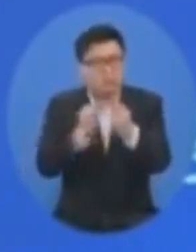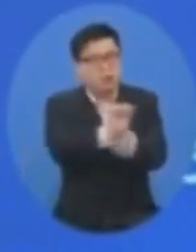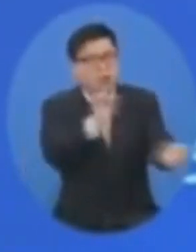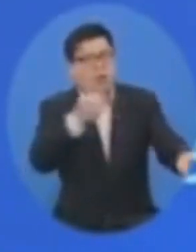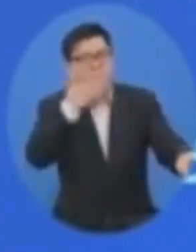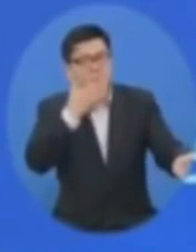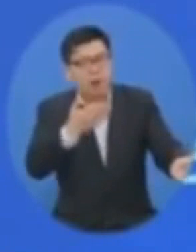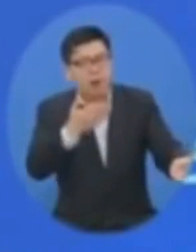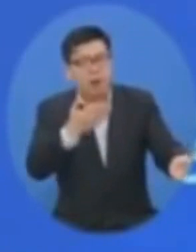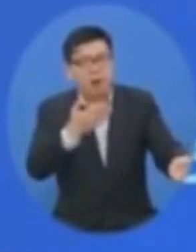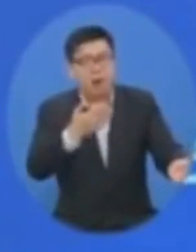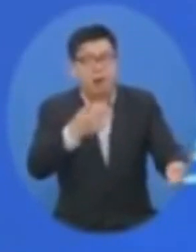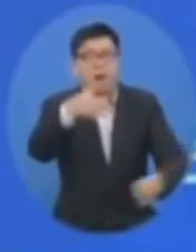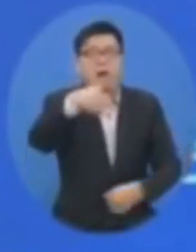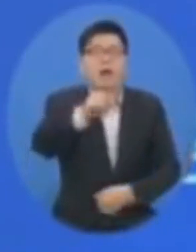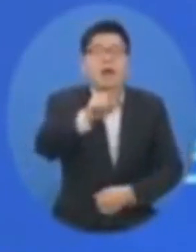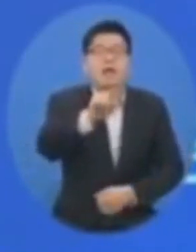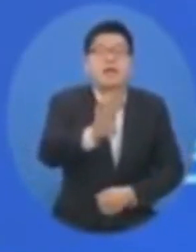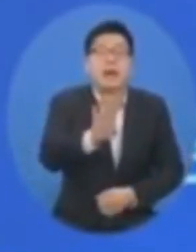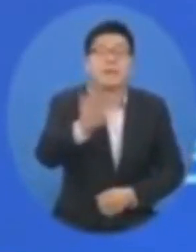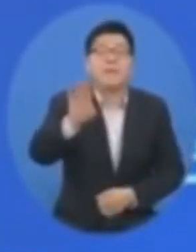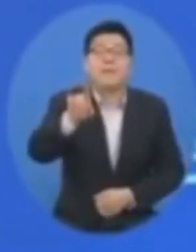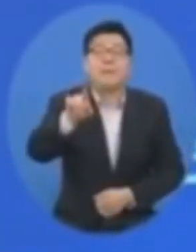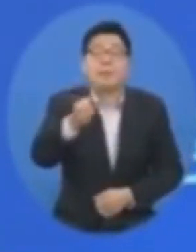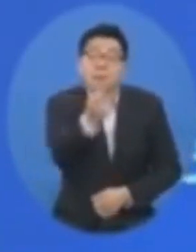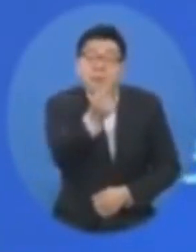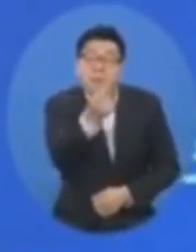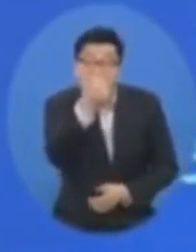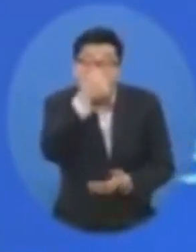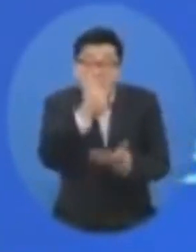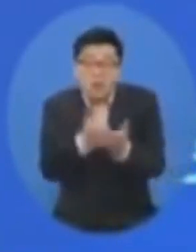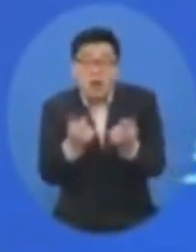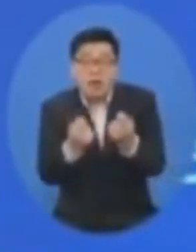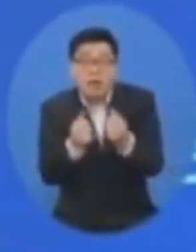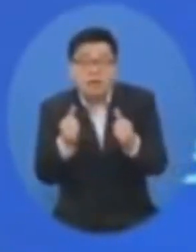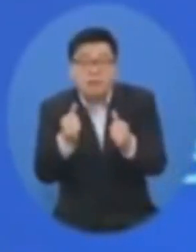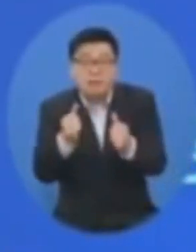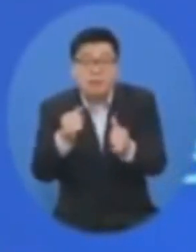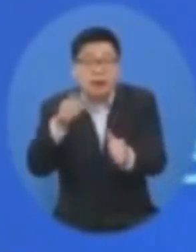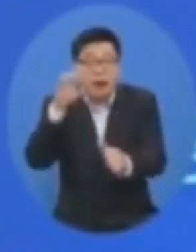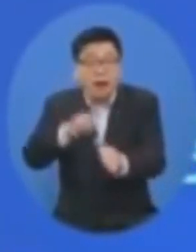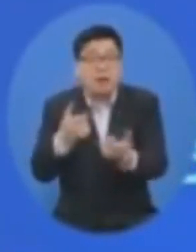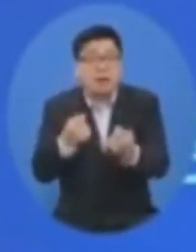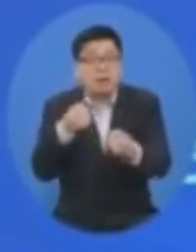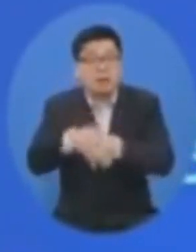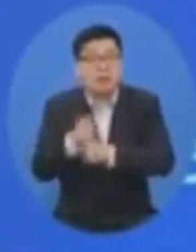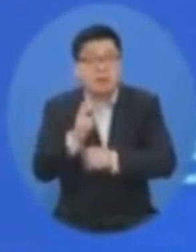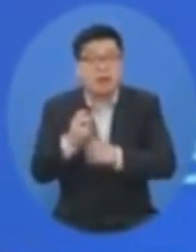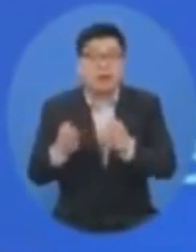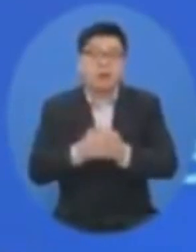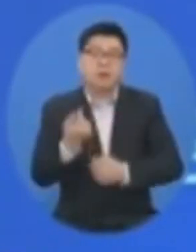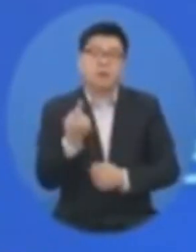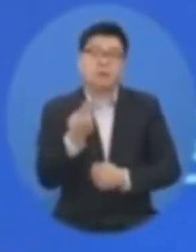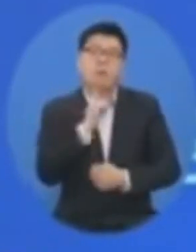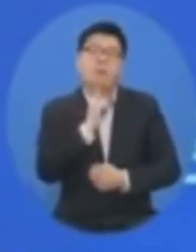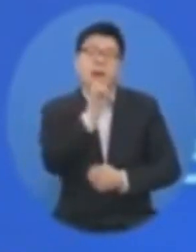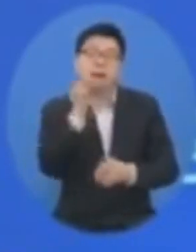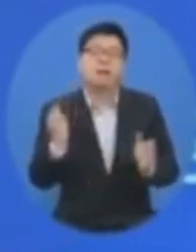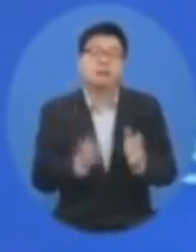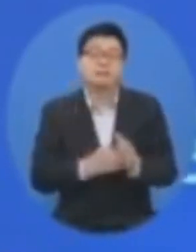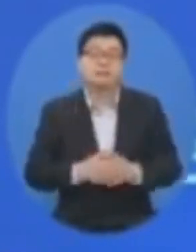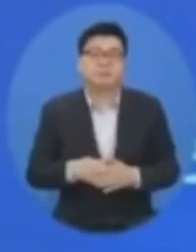가라. 잡범들한테 훈계하면서 재판하는 그 꼴이다 이 말이에요. 그래서 내가 그거는 누차 이야기를 냈습니다.